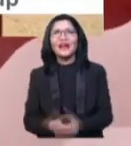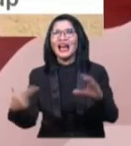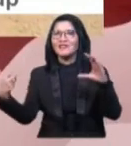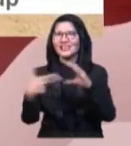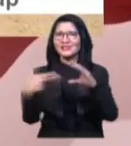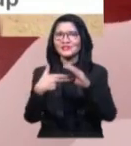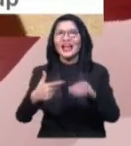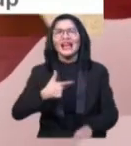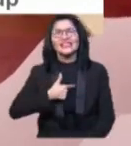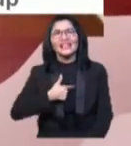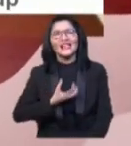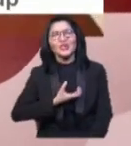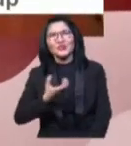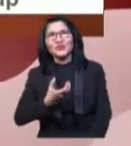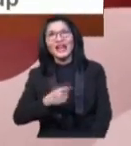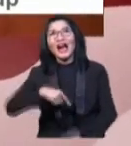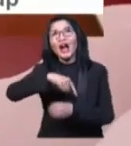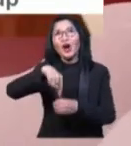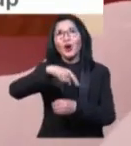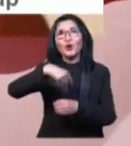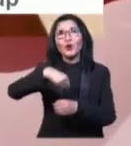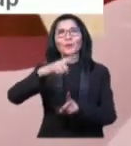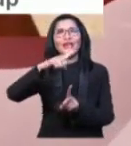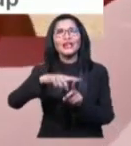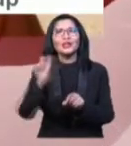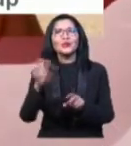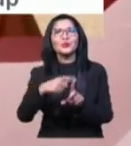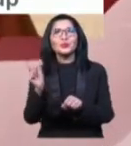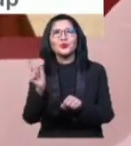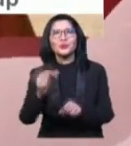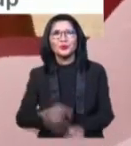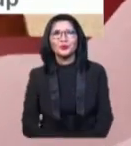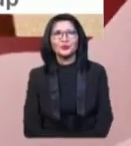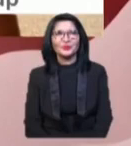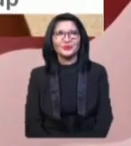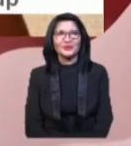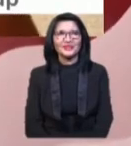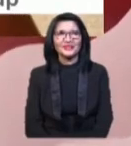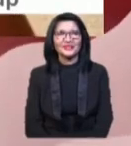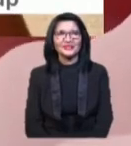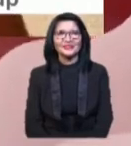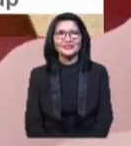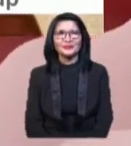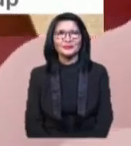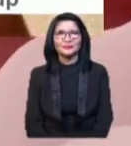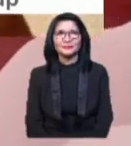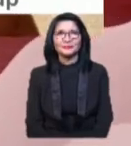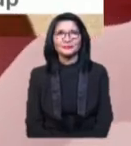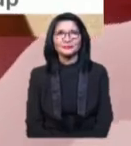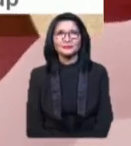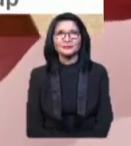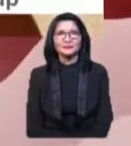Andanu. Saya pecinta Kopi Tuku, by the way. Yang di Gading Serpong. Semoga semuanya di sini mau udah happy semua ya.